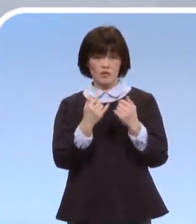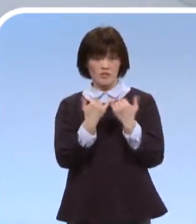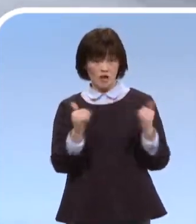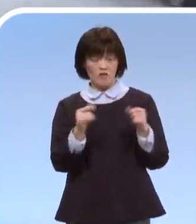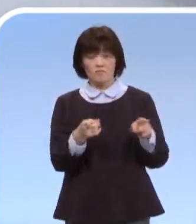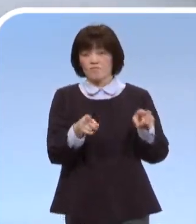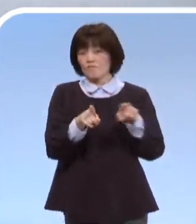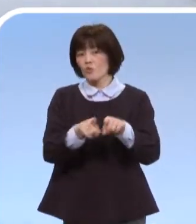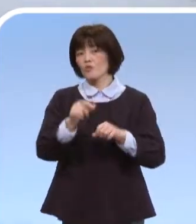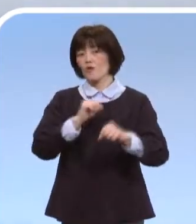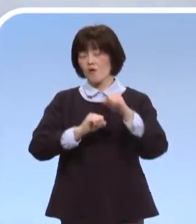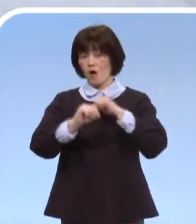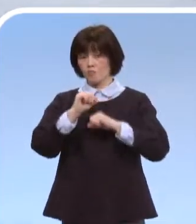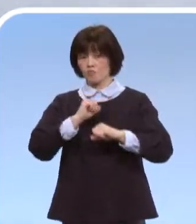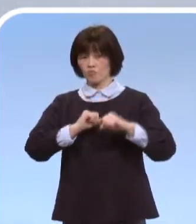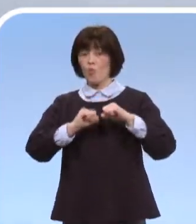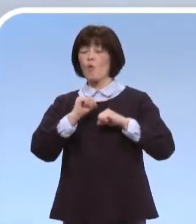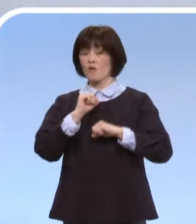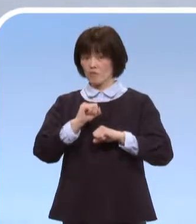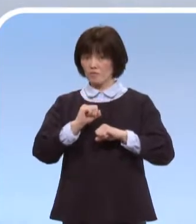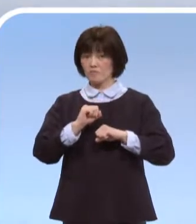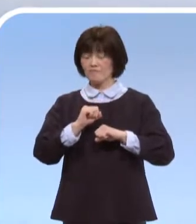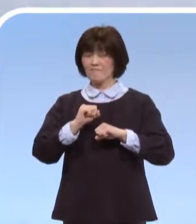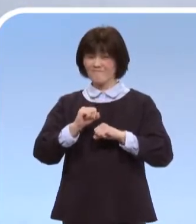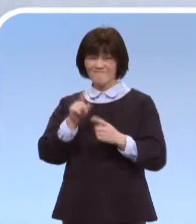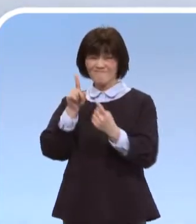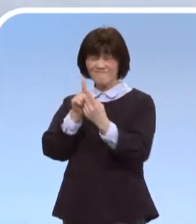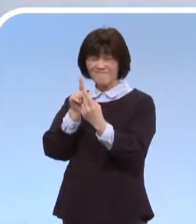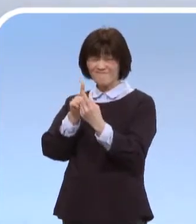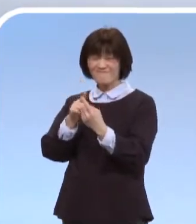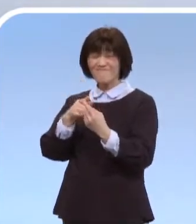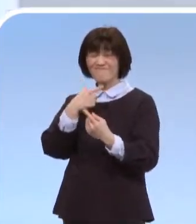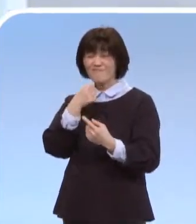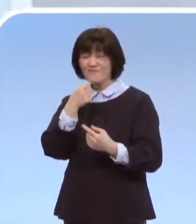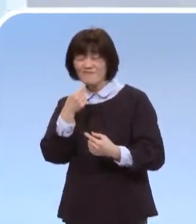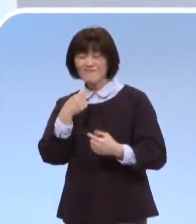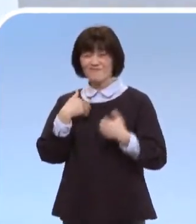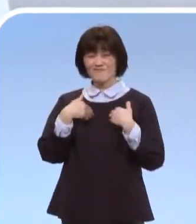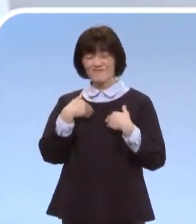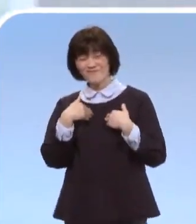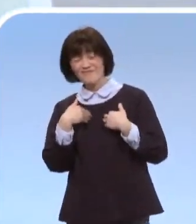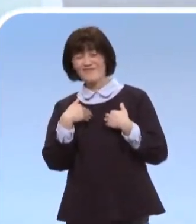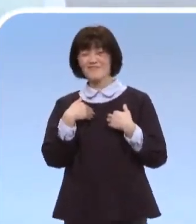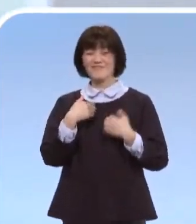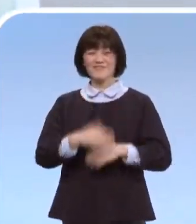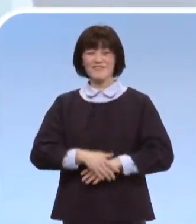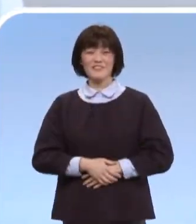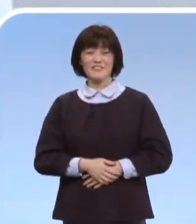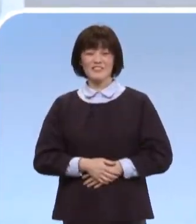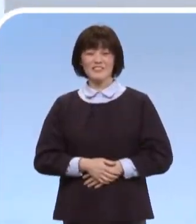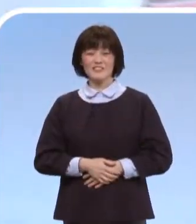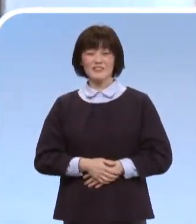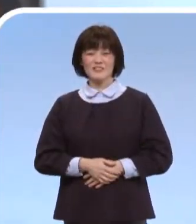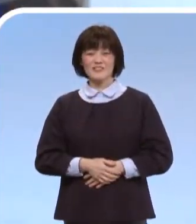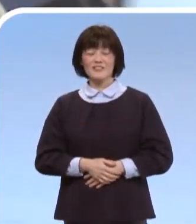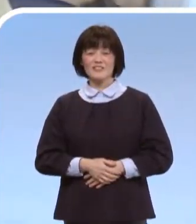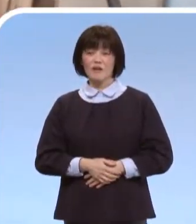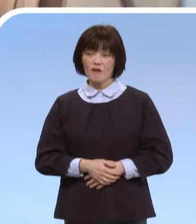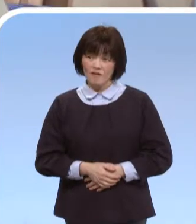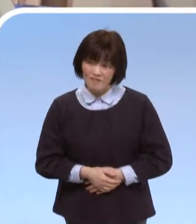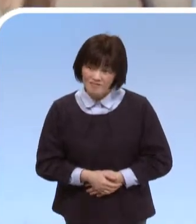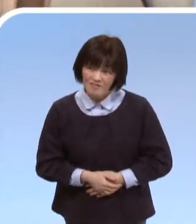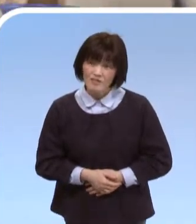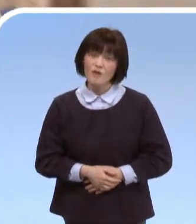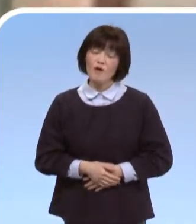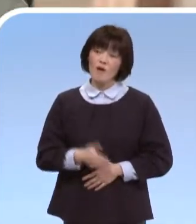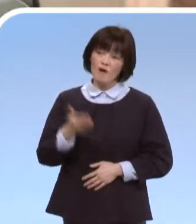添った活動をされているということなんですが、まあ一体どんな方なんでしょうね。楽しみですね。おはようござい